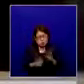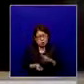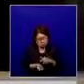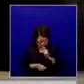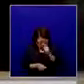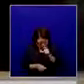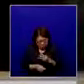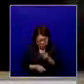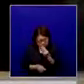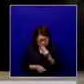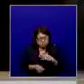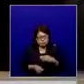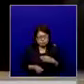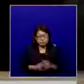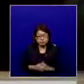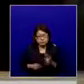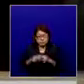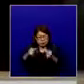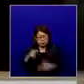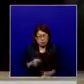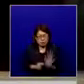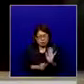หลีกเลี่ยงเลยไม่งั้นเอ่ยชื่อไปหมดแล้ว